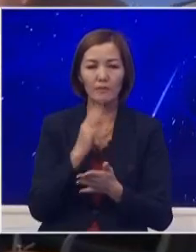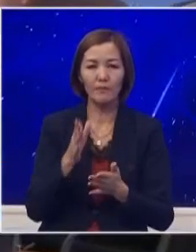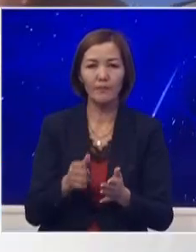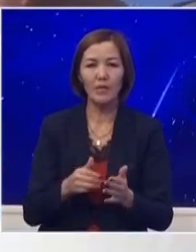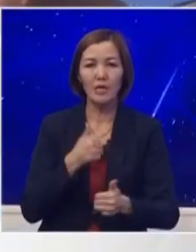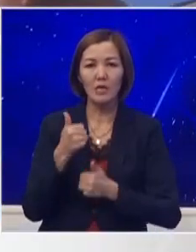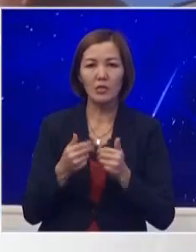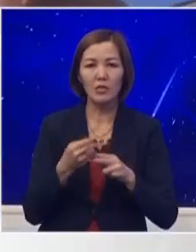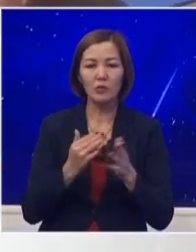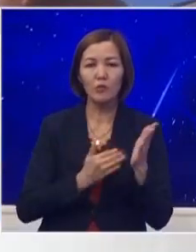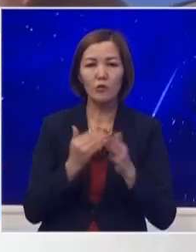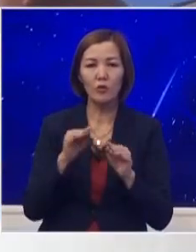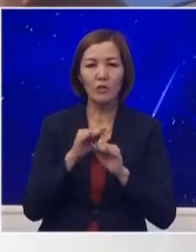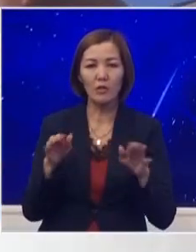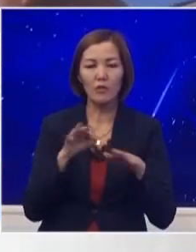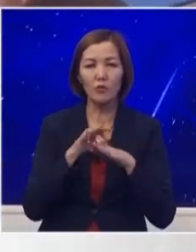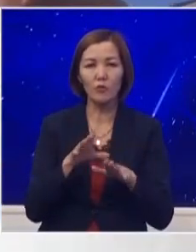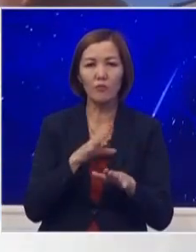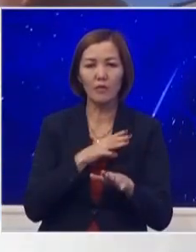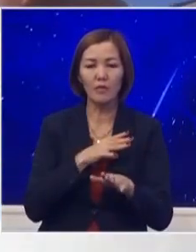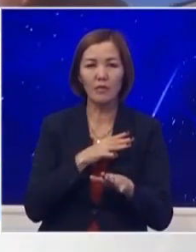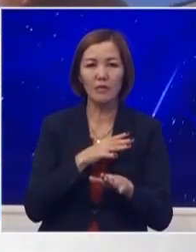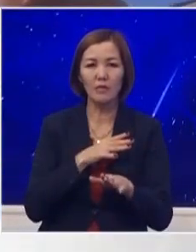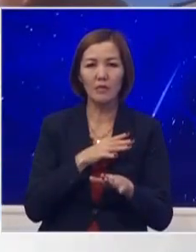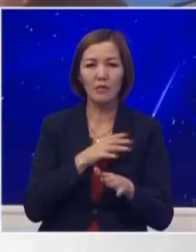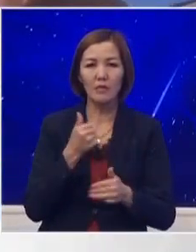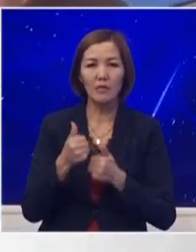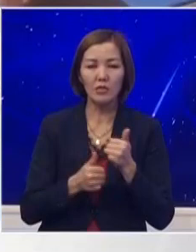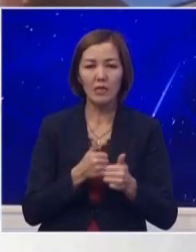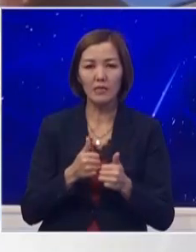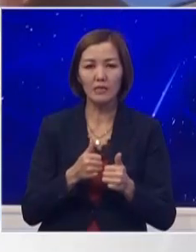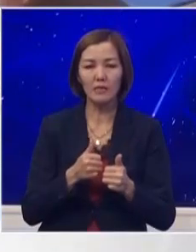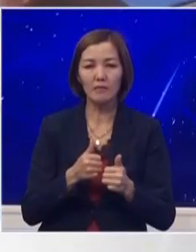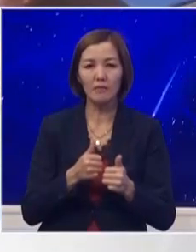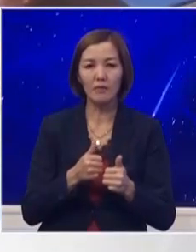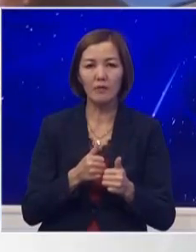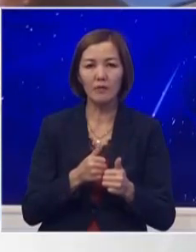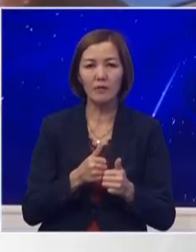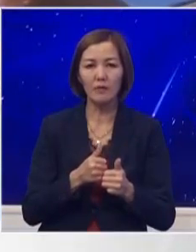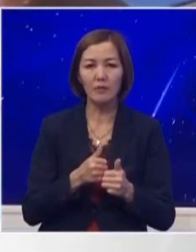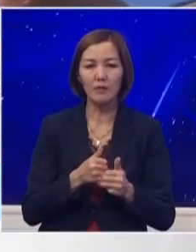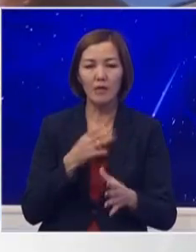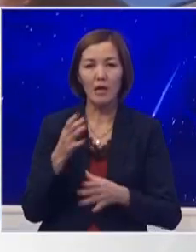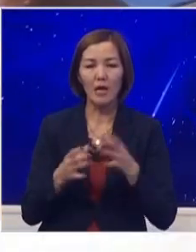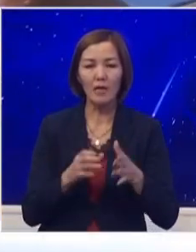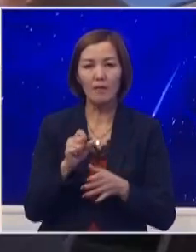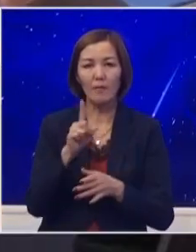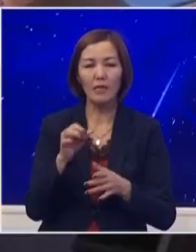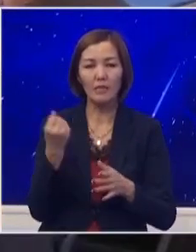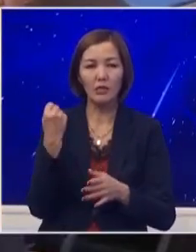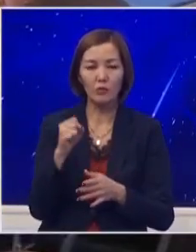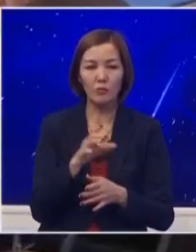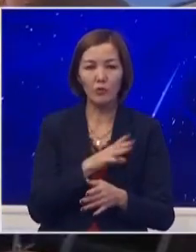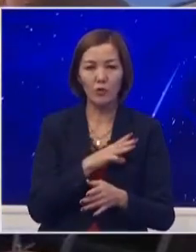өте жоғары деңгейде өтіп жатыр. Еркін Сайдақов ағамыздың жарысы еңбек сіңірген жаттықтырушы, әлем, Азия чемпионы,